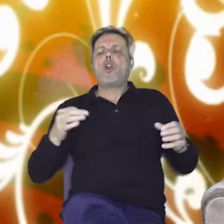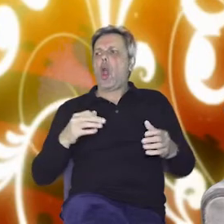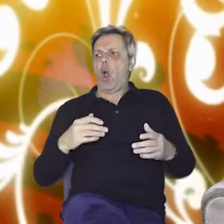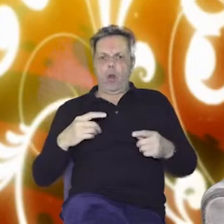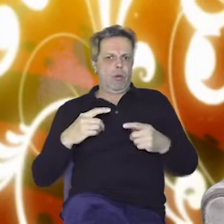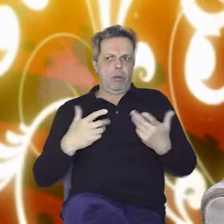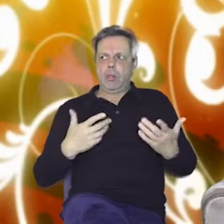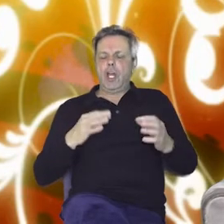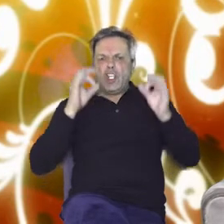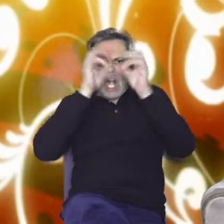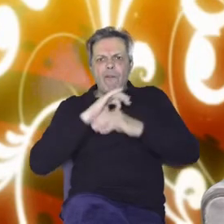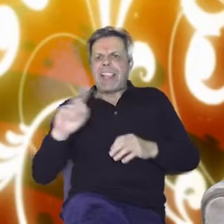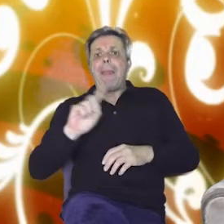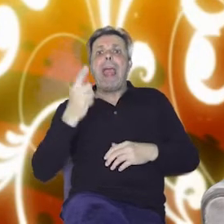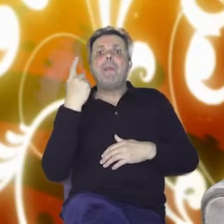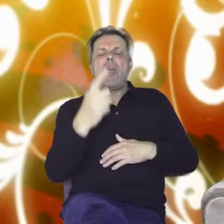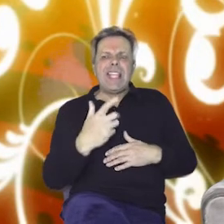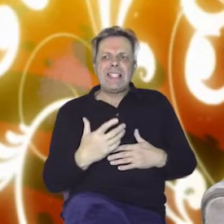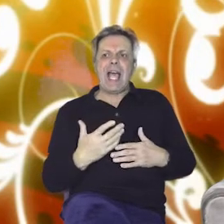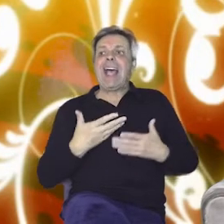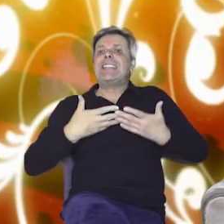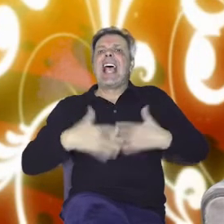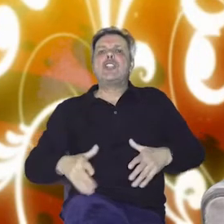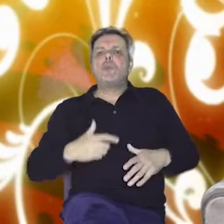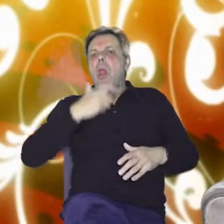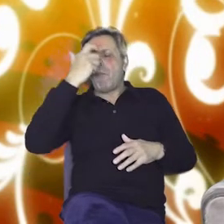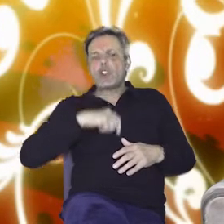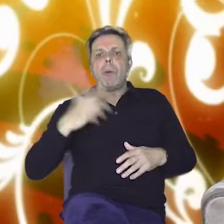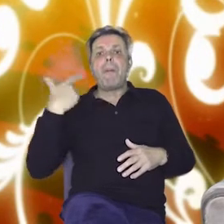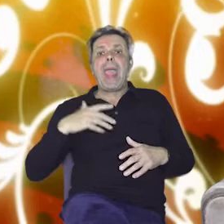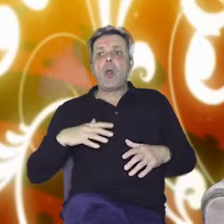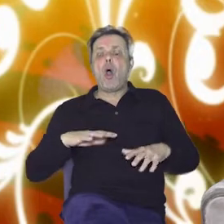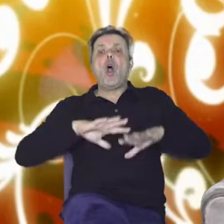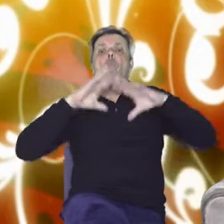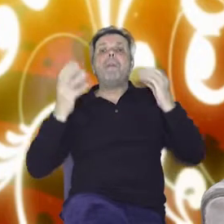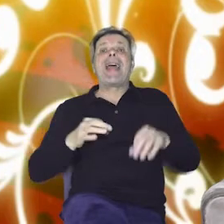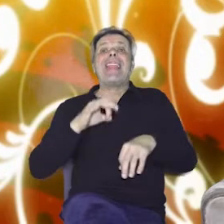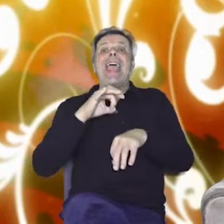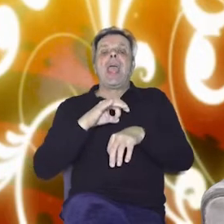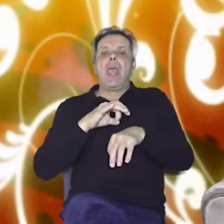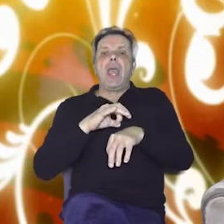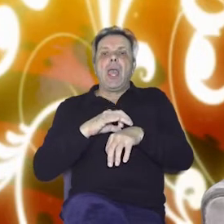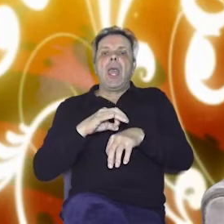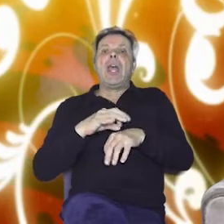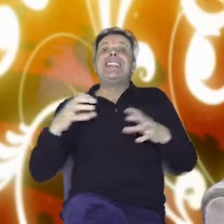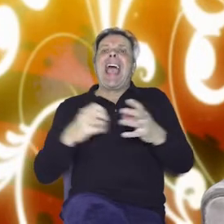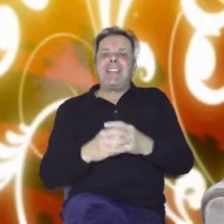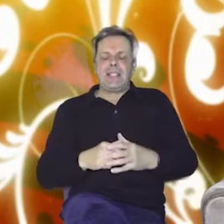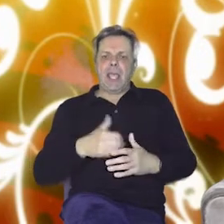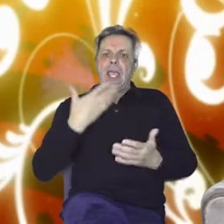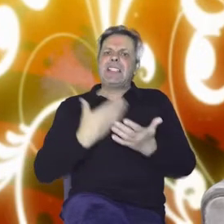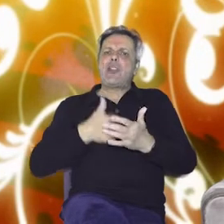ne pojedinca za izgubljenom osobom, nego cijele terapijske zajednice. I zato je prvi puta